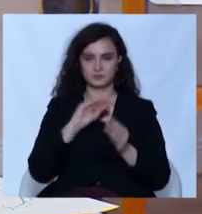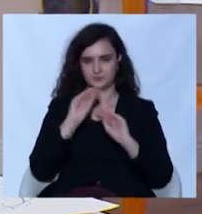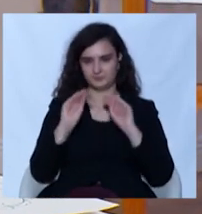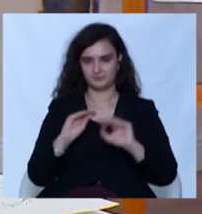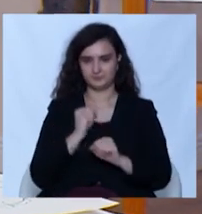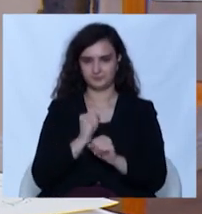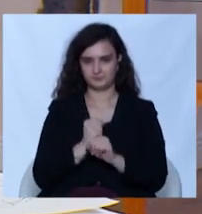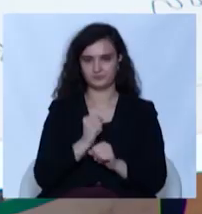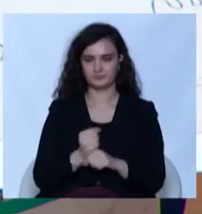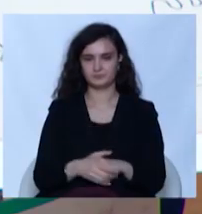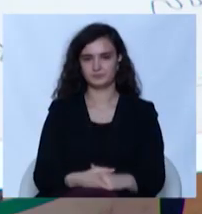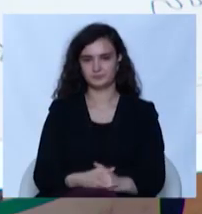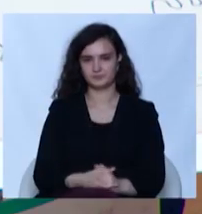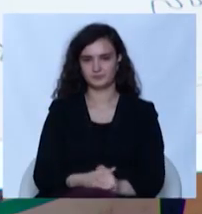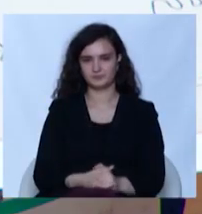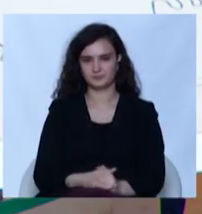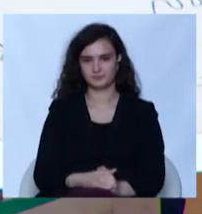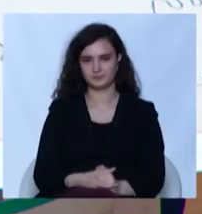მოვრთოთ